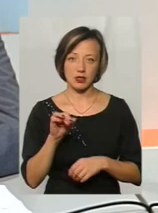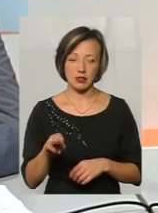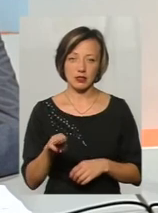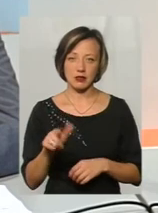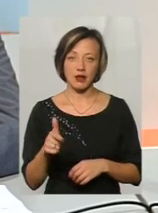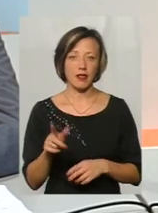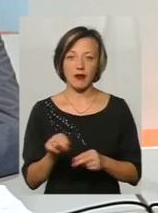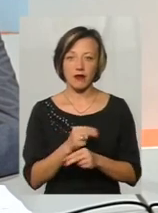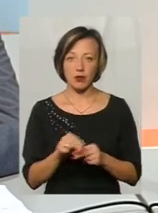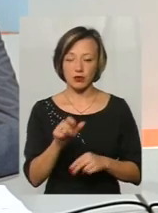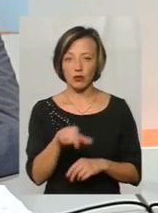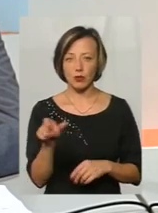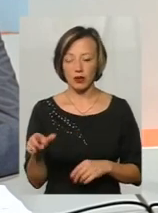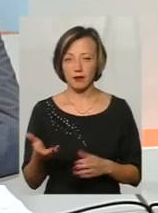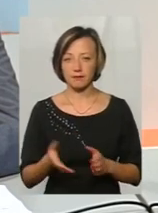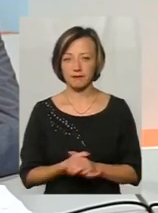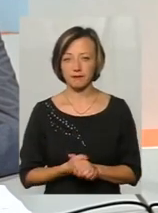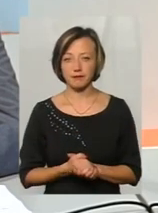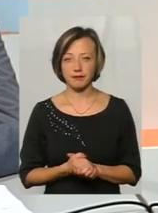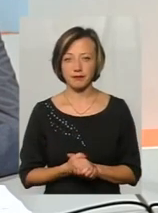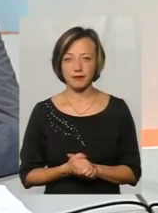просто невихованість людей.